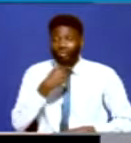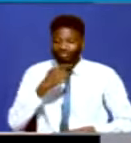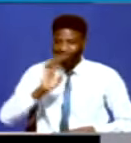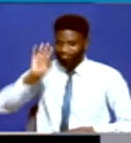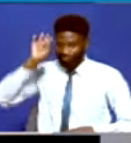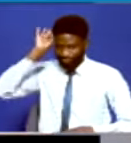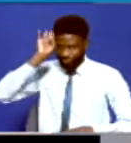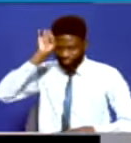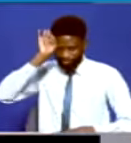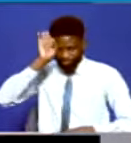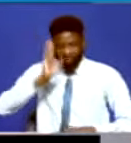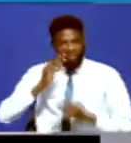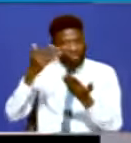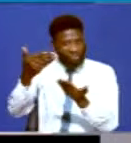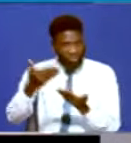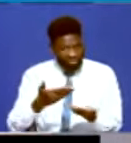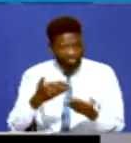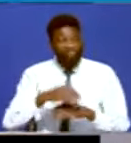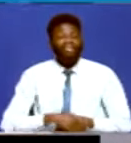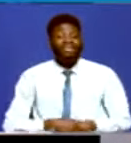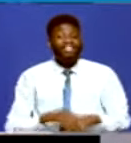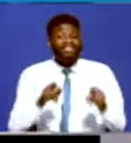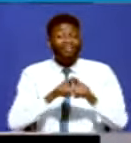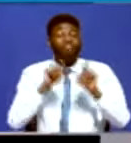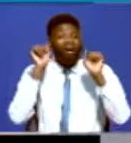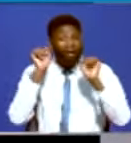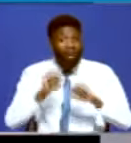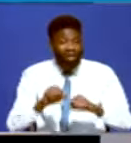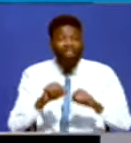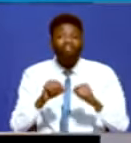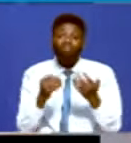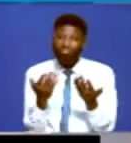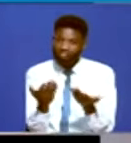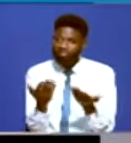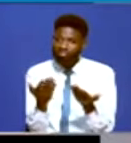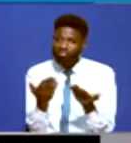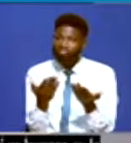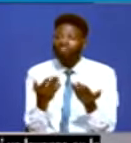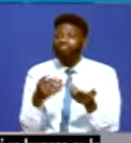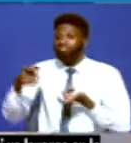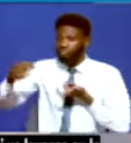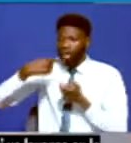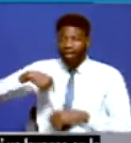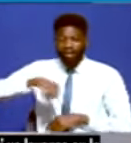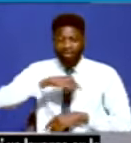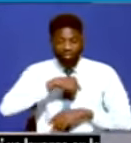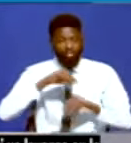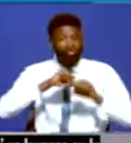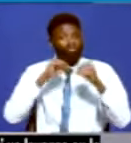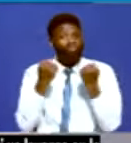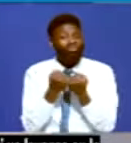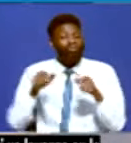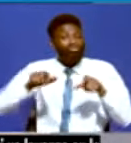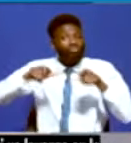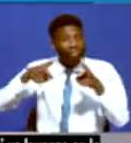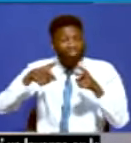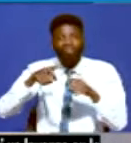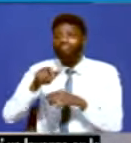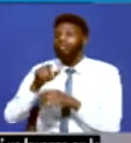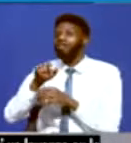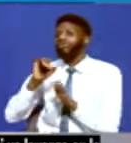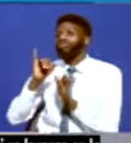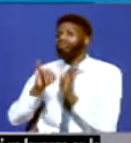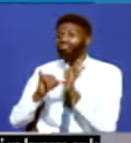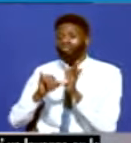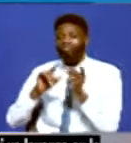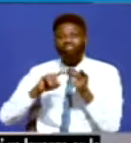Karibu Abuli. Na vile vile waweza kutufuatilia kwenye mitandao yetu ya kijamii ya YouTube, Twitter, Facebook na